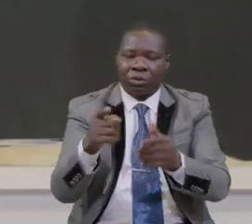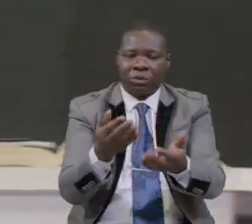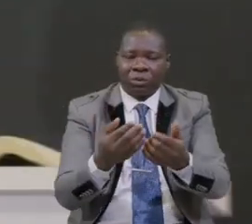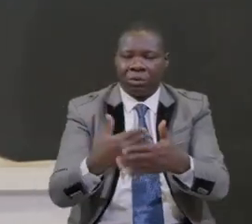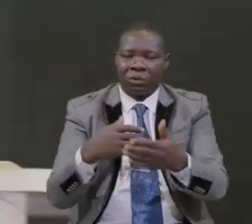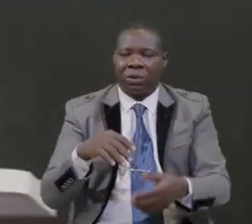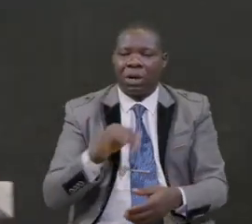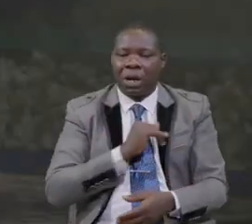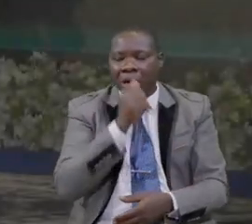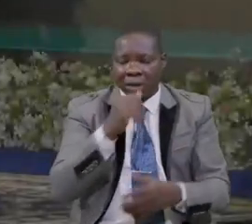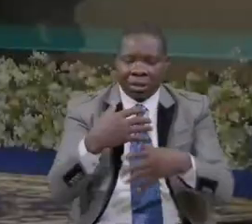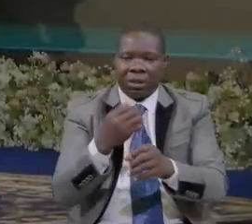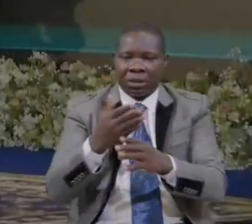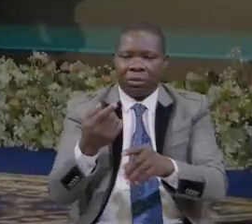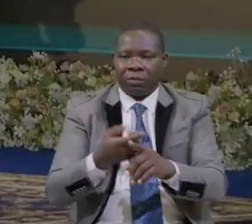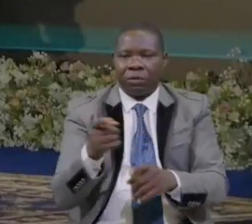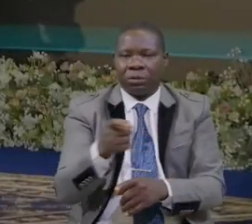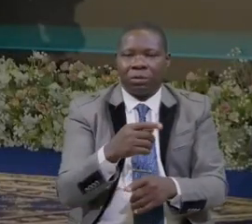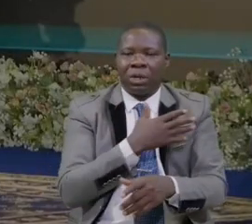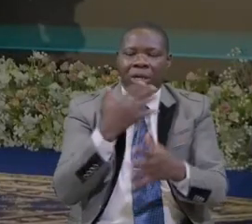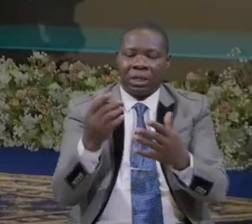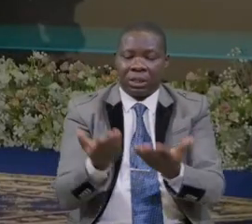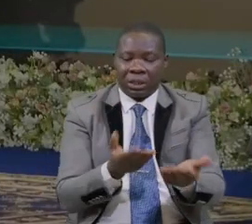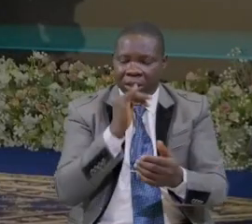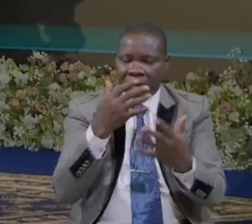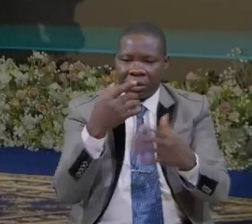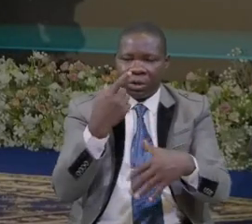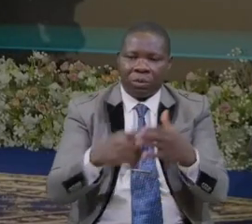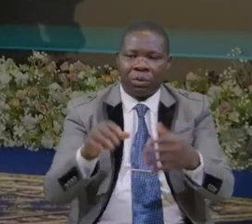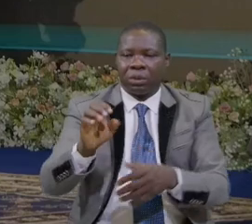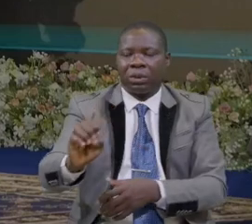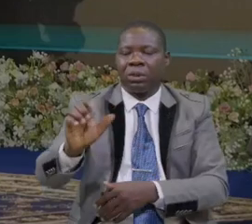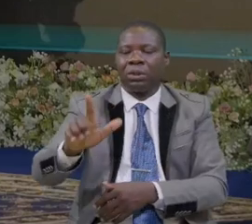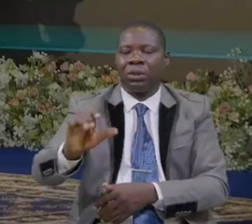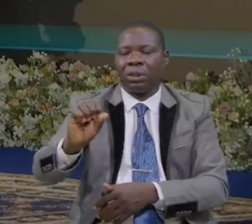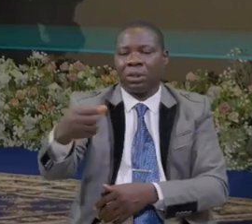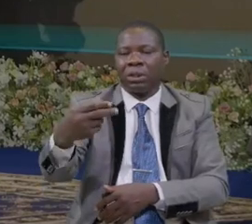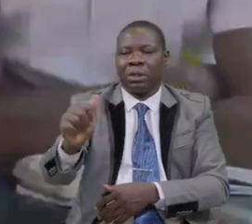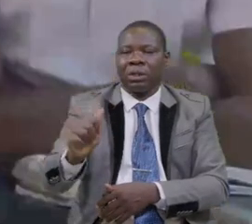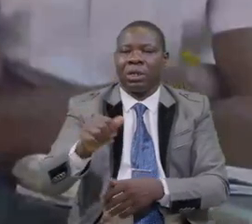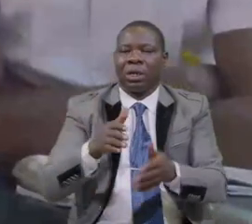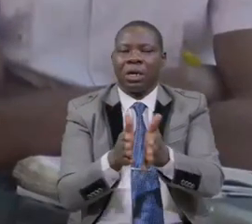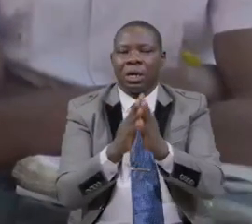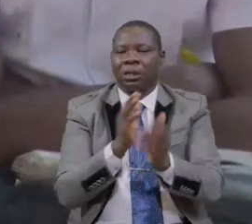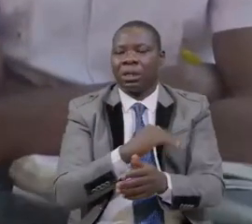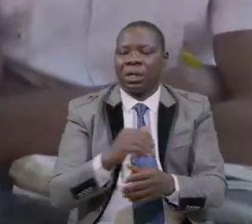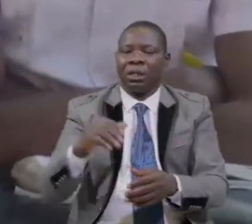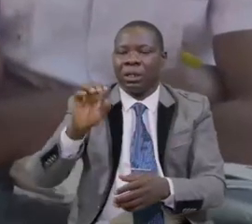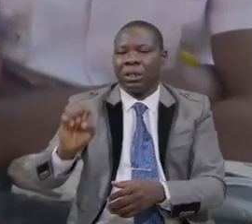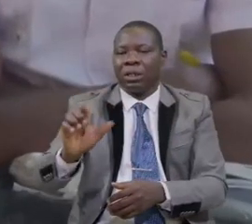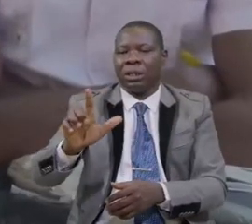d'avec toi. Maintenant, voici ce que Élisée a demandé. Élisée